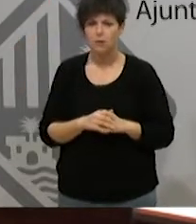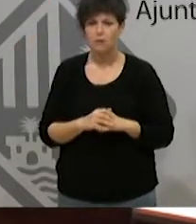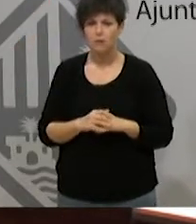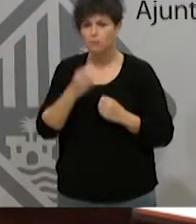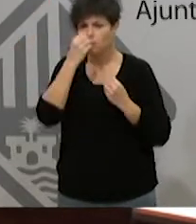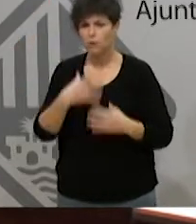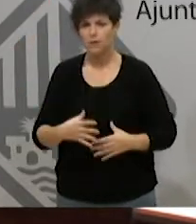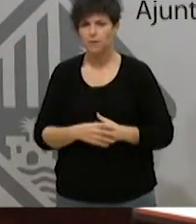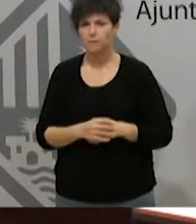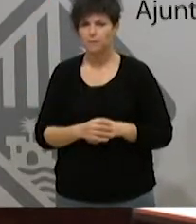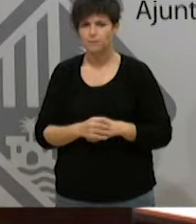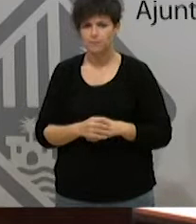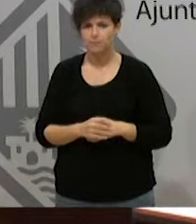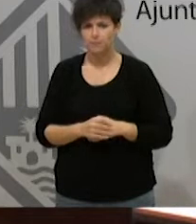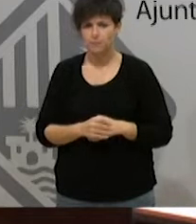Molt bé.